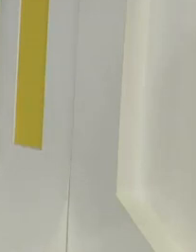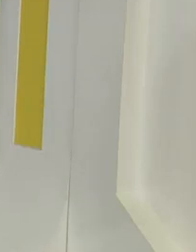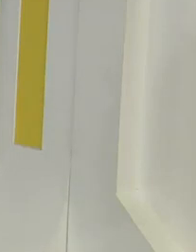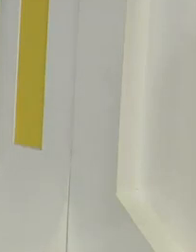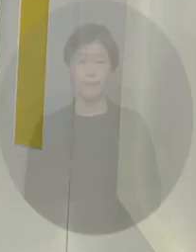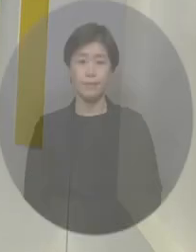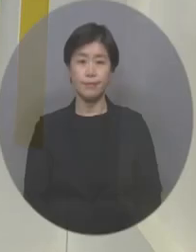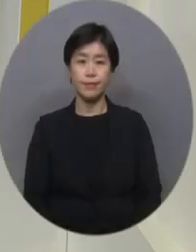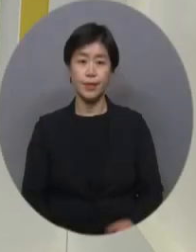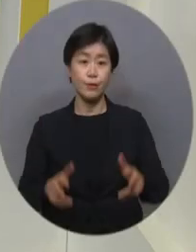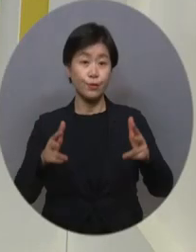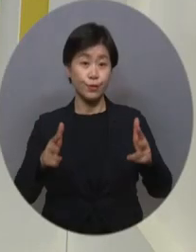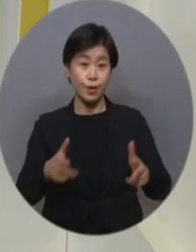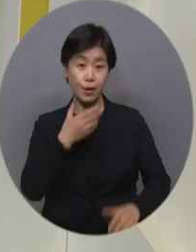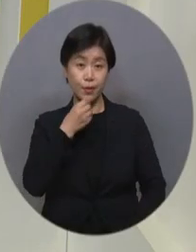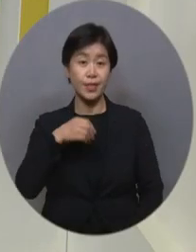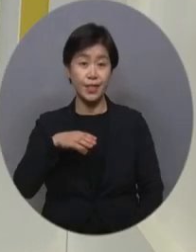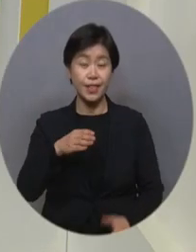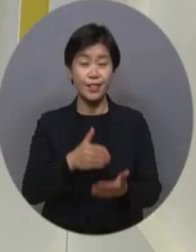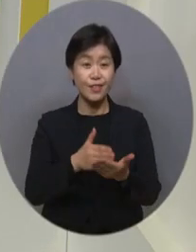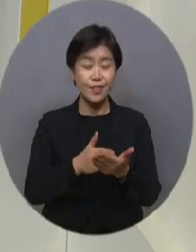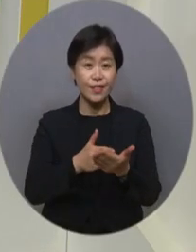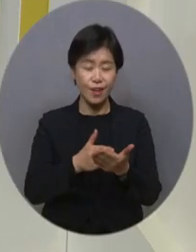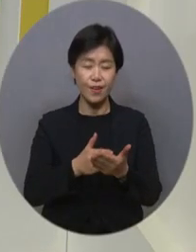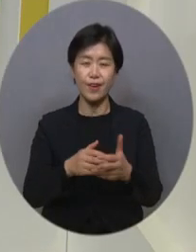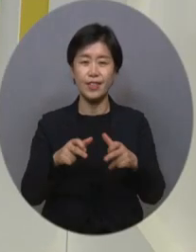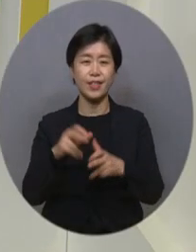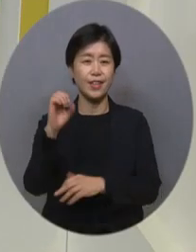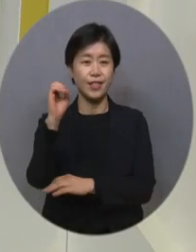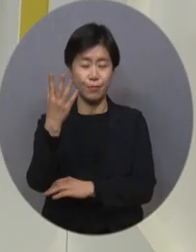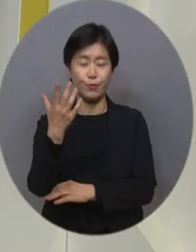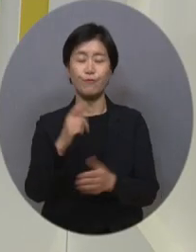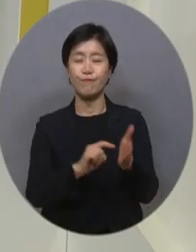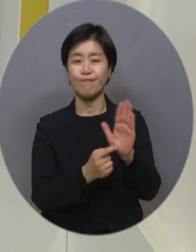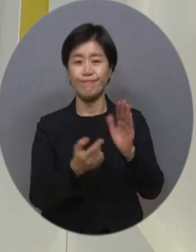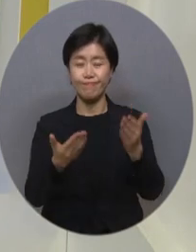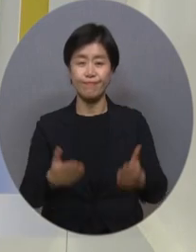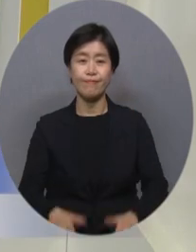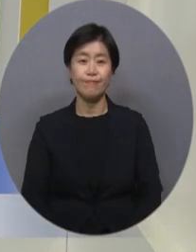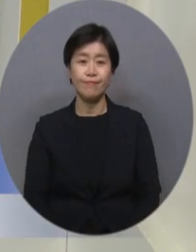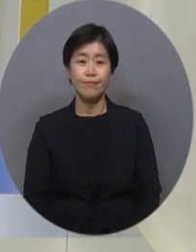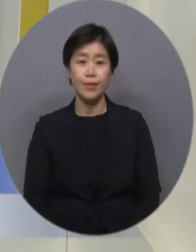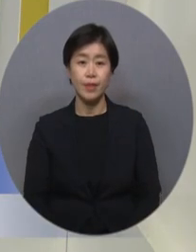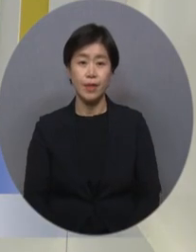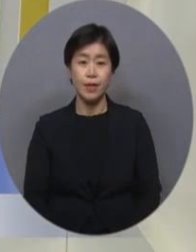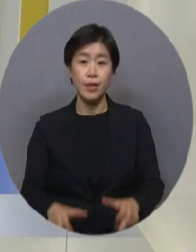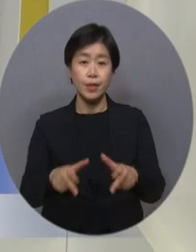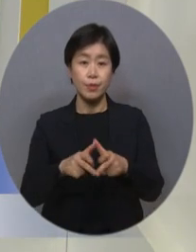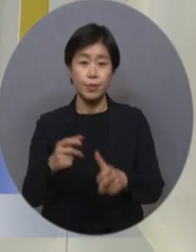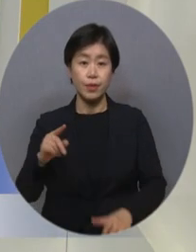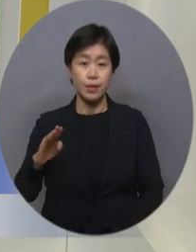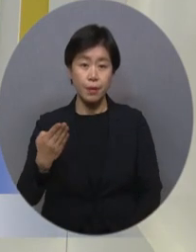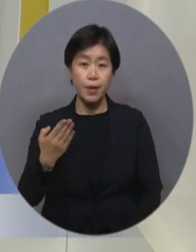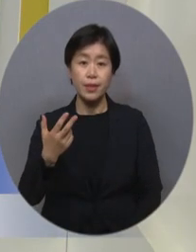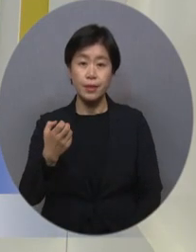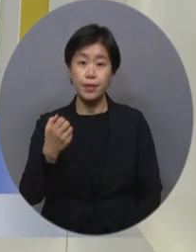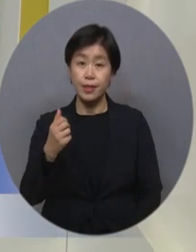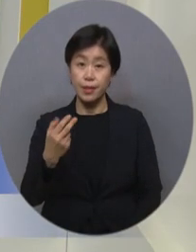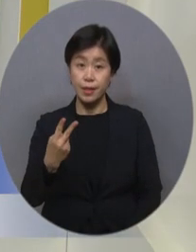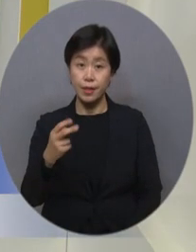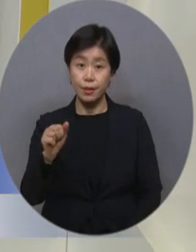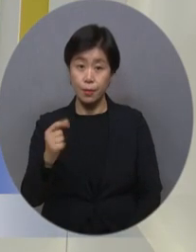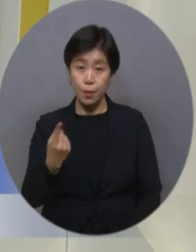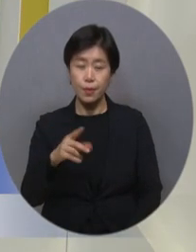한 주간에 복직의 소식을 장애인 신문과 함께 만나봅니다 장애인 신문 1472호 첫